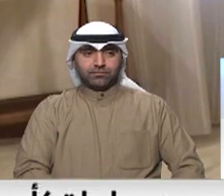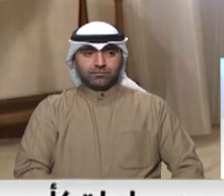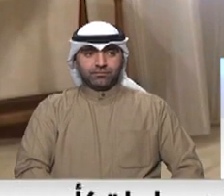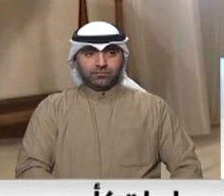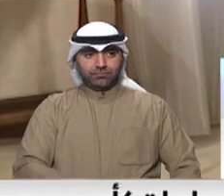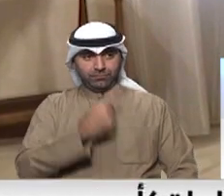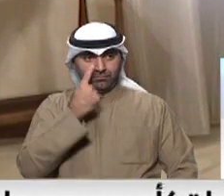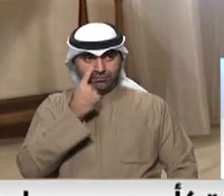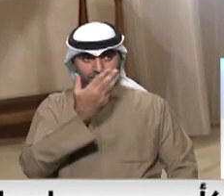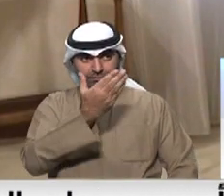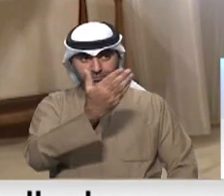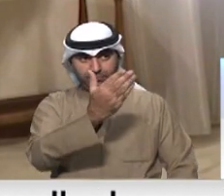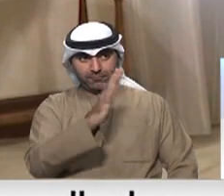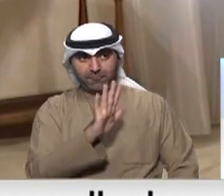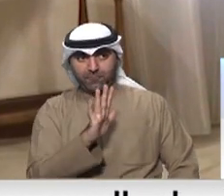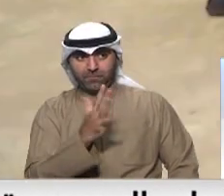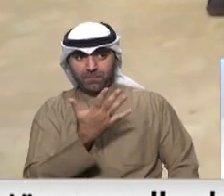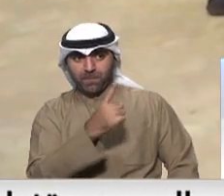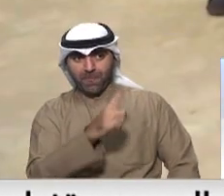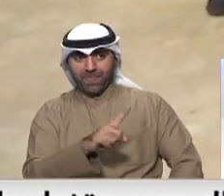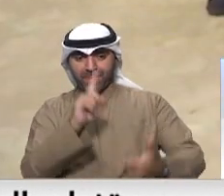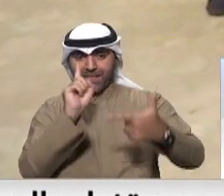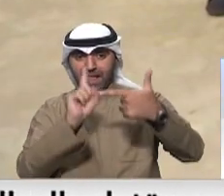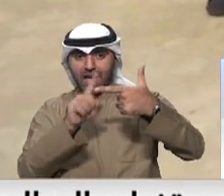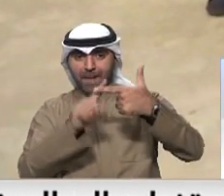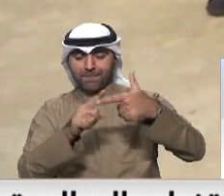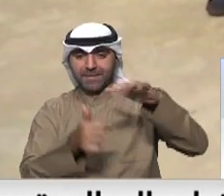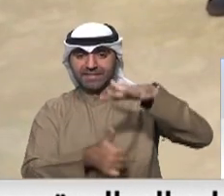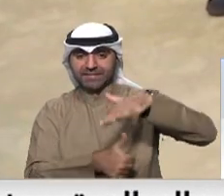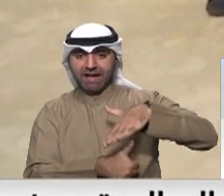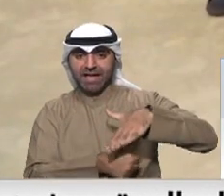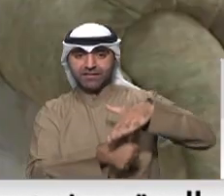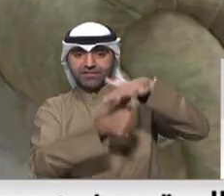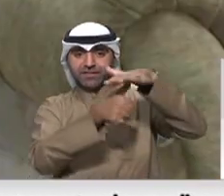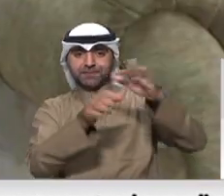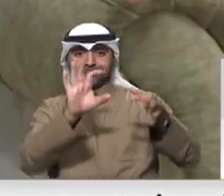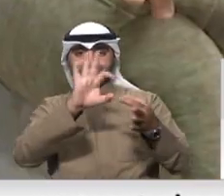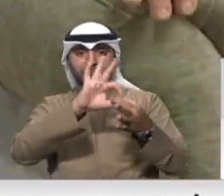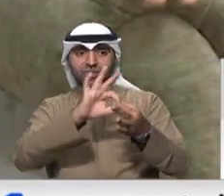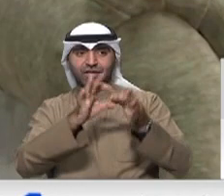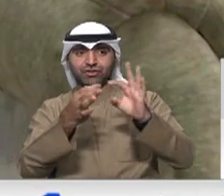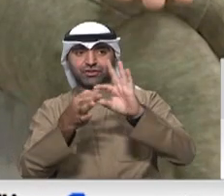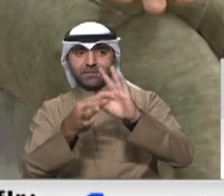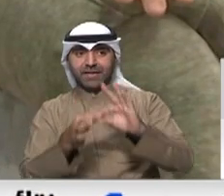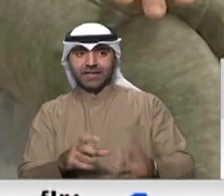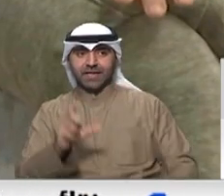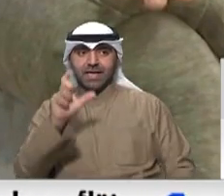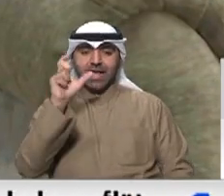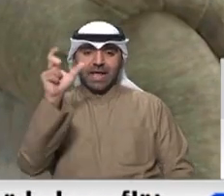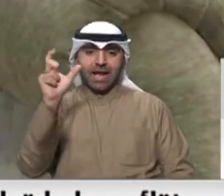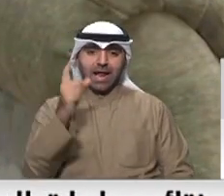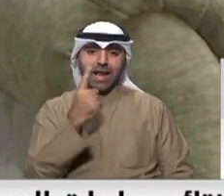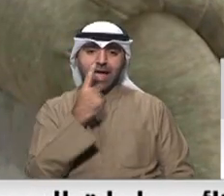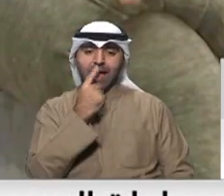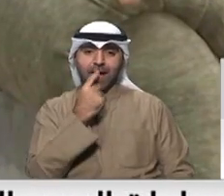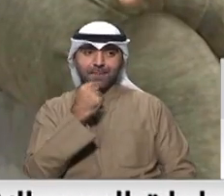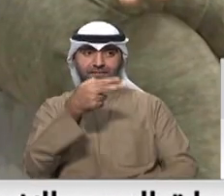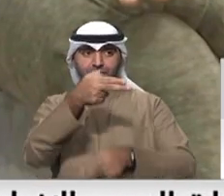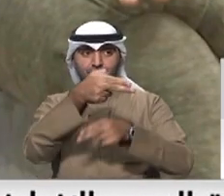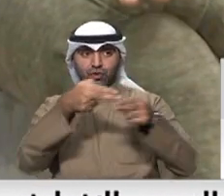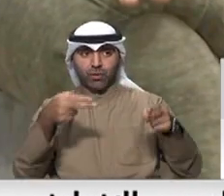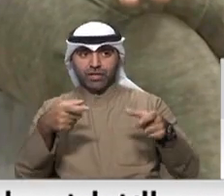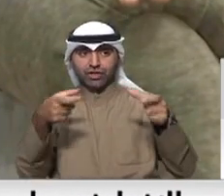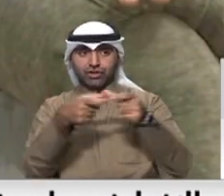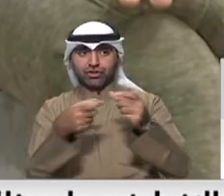استكمالا للدور الإنساني لدولة الكويت الذي تؤديه تجاه الأشقاء في غزة وتنفيذا للمبادرة السامية والفزعة الكريمة